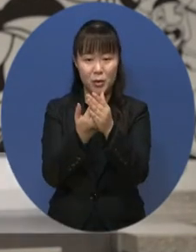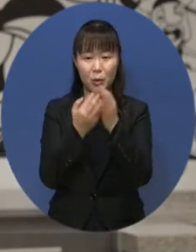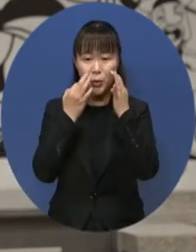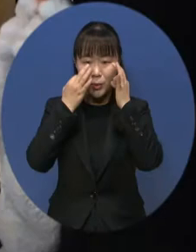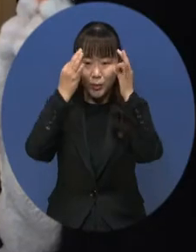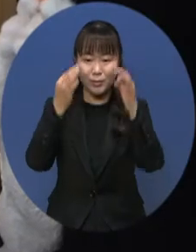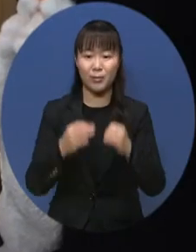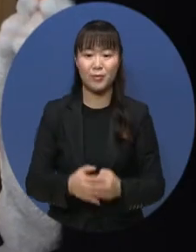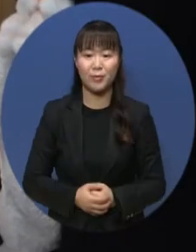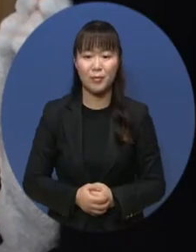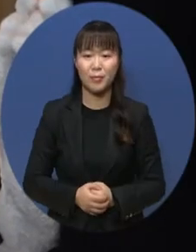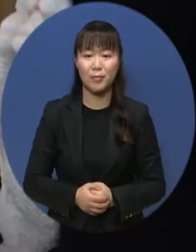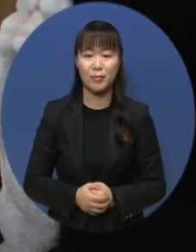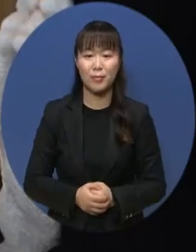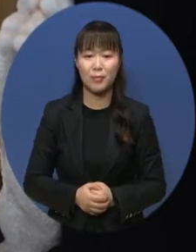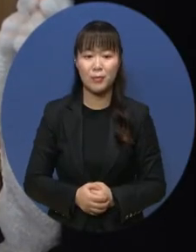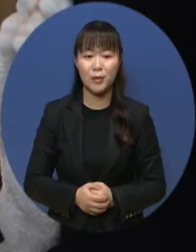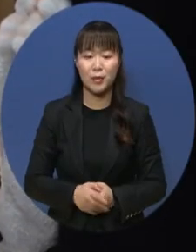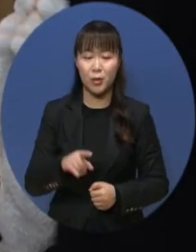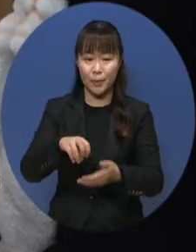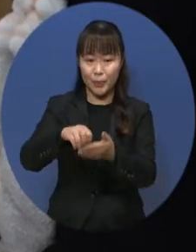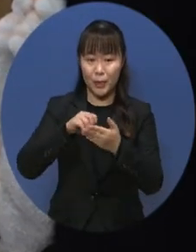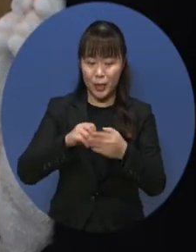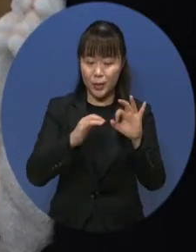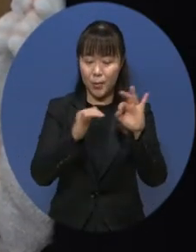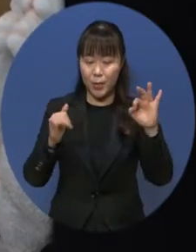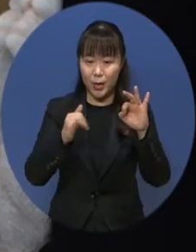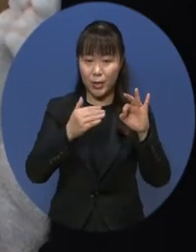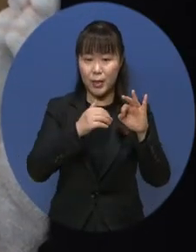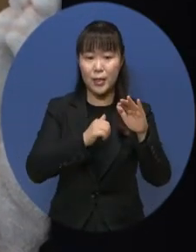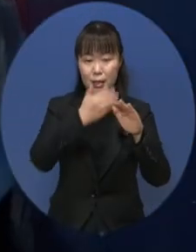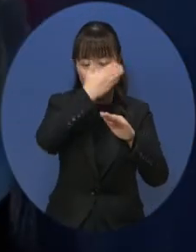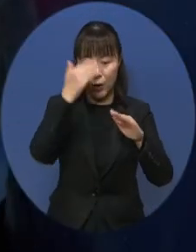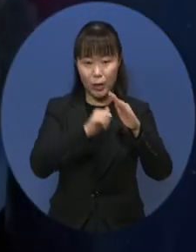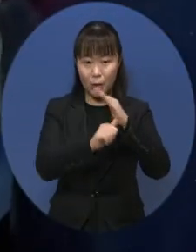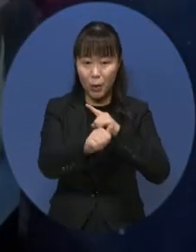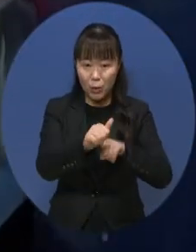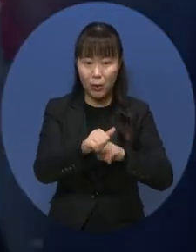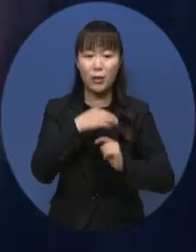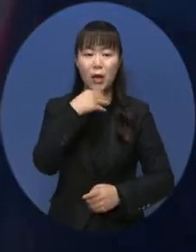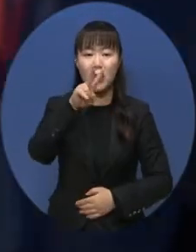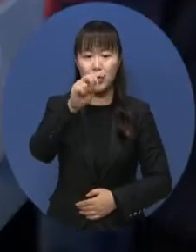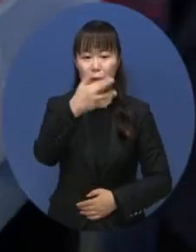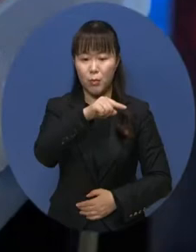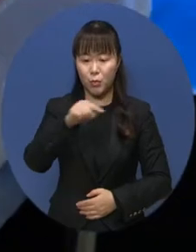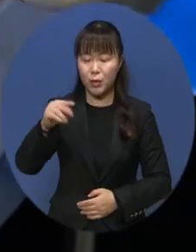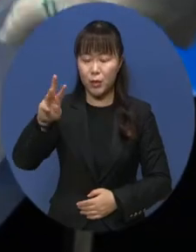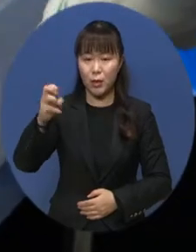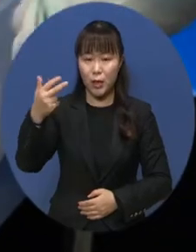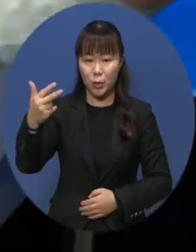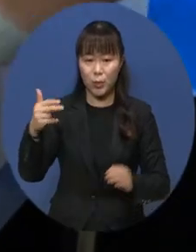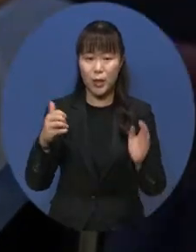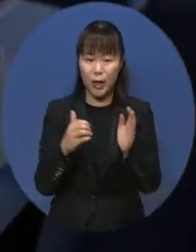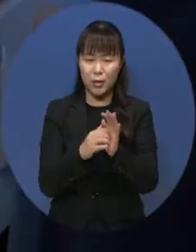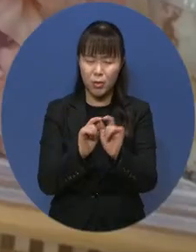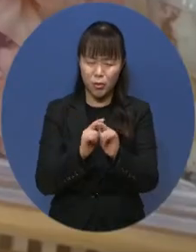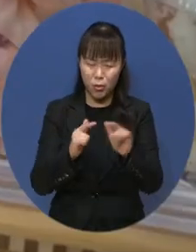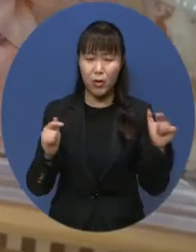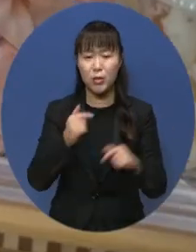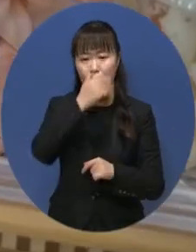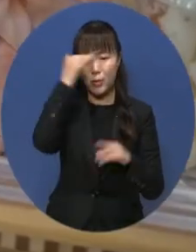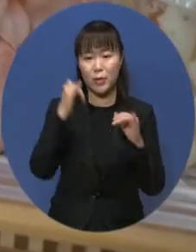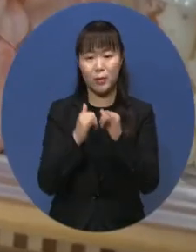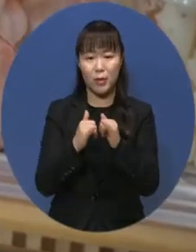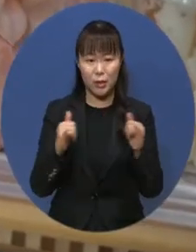다하겠습니다. 청년몰에 입주한 10명의 청년 대표는 28살부터 37살까지의 다양한